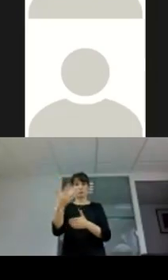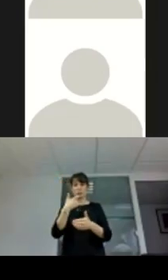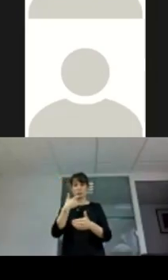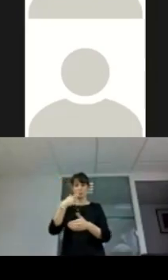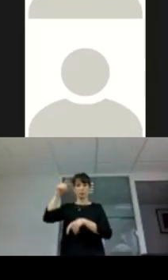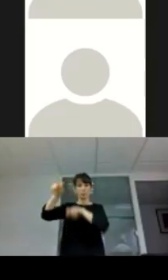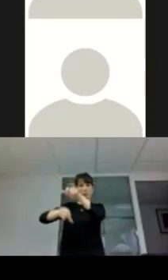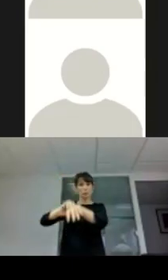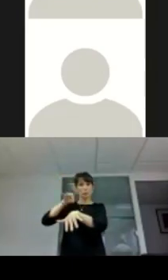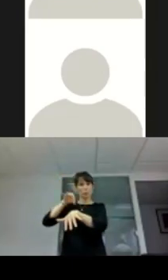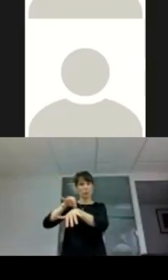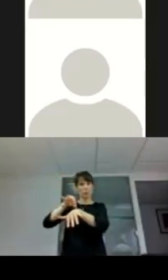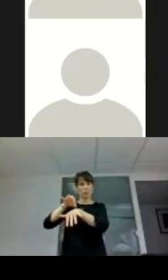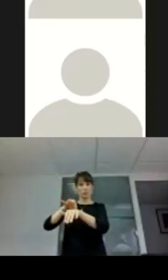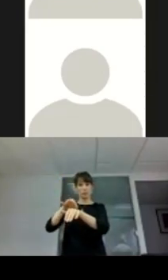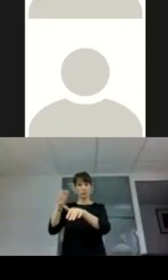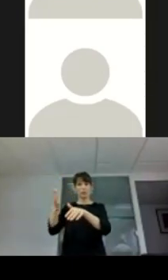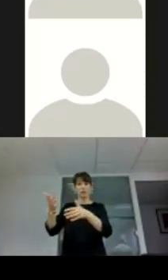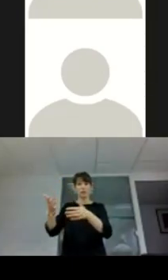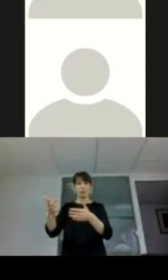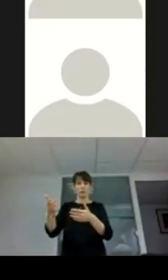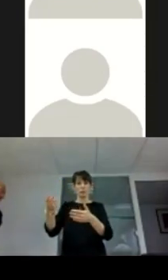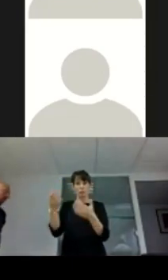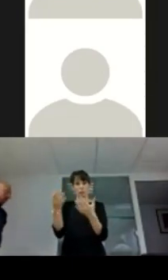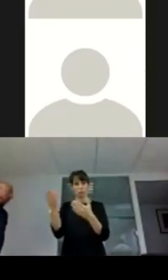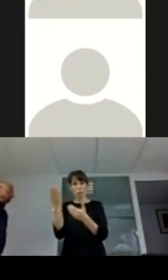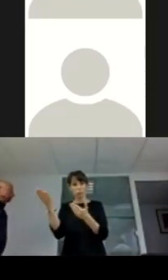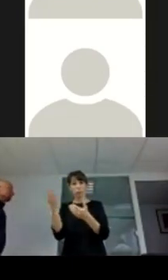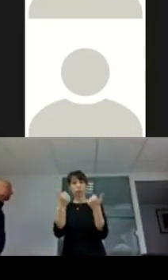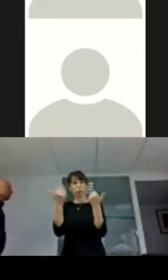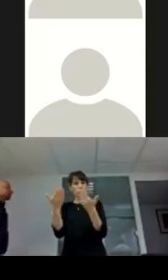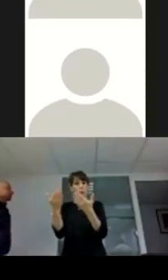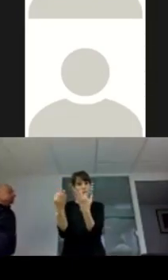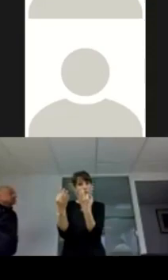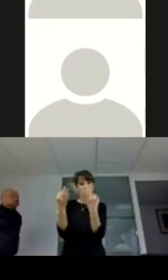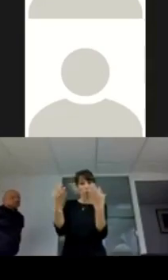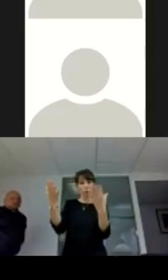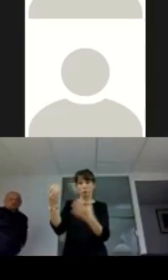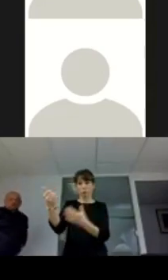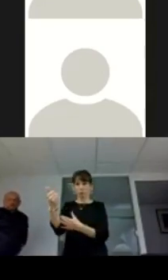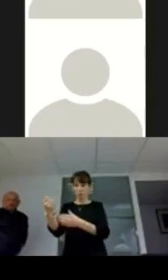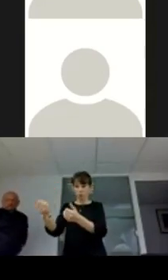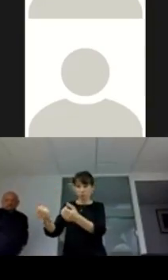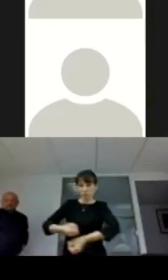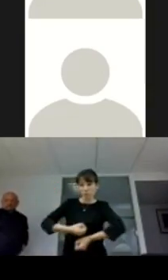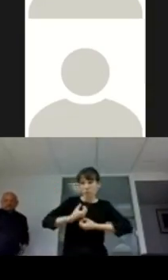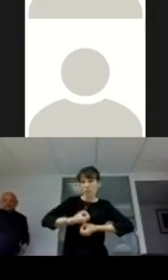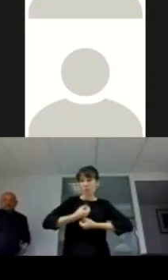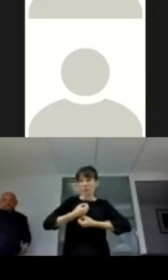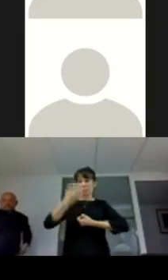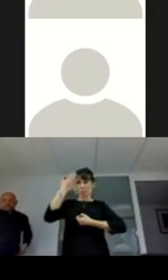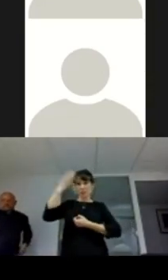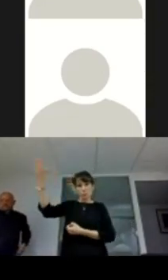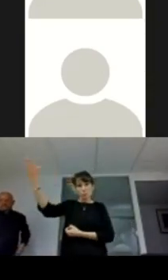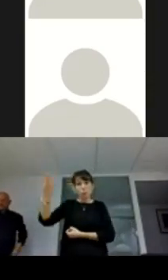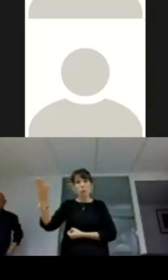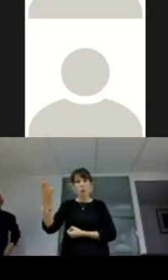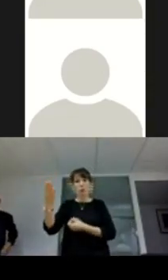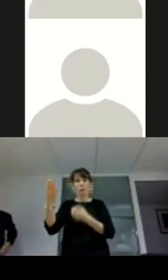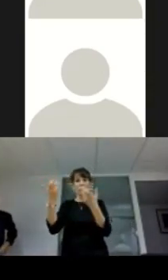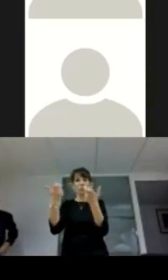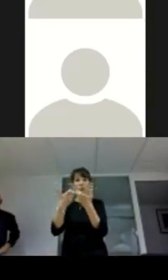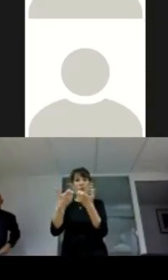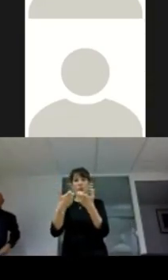nous proposons un espace et du temps dédié aux patients pour qu'ils puissent se poser, ouvrir